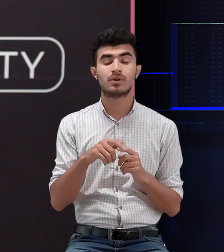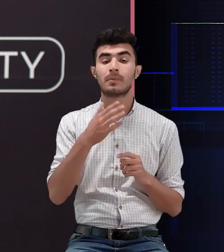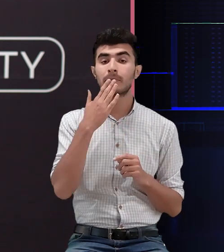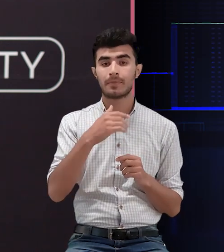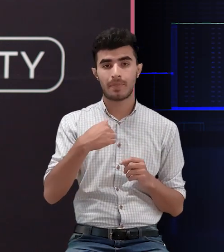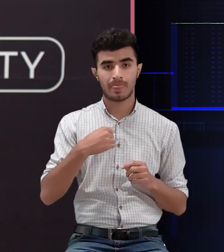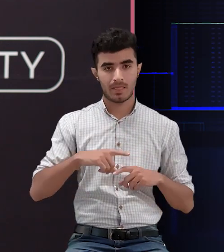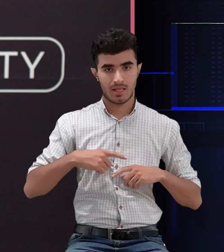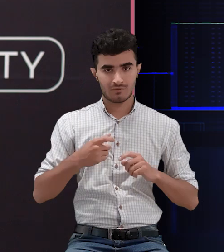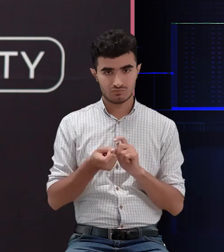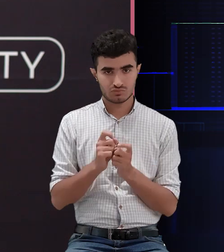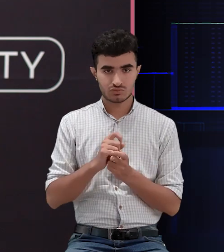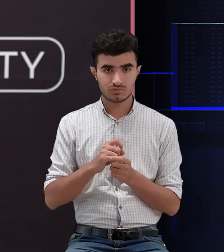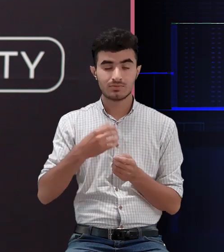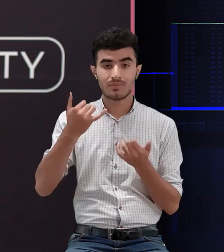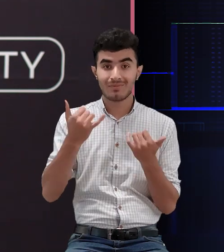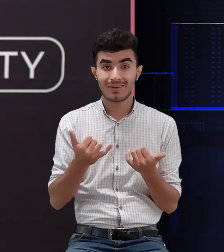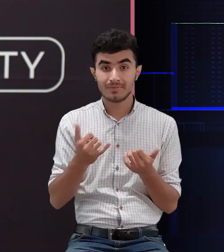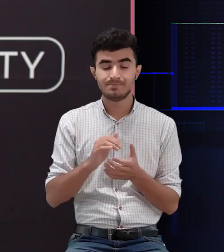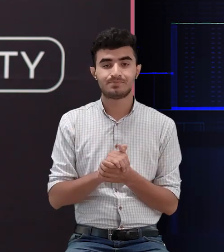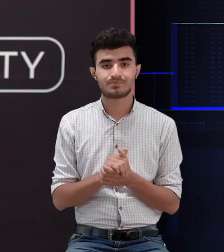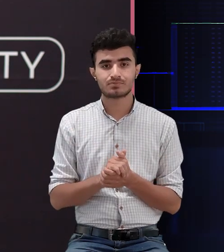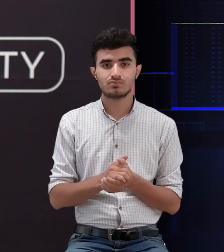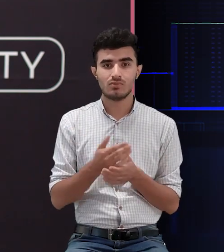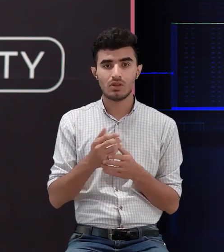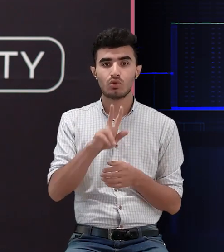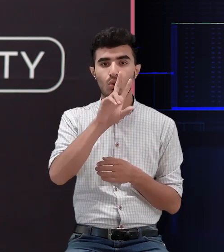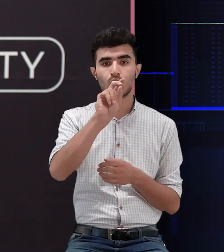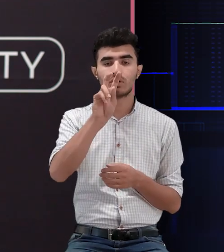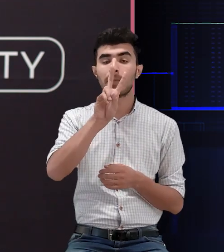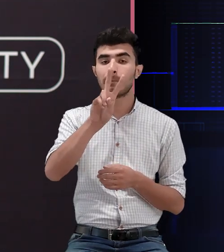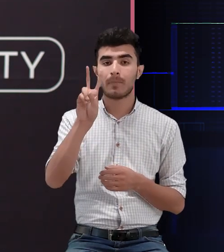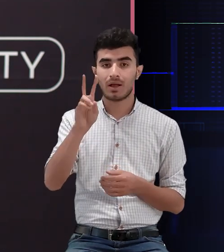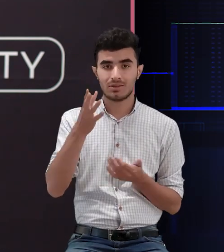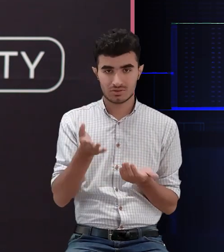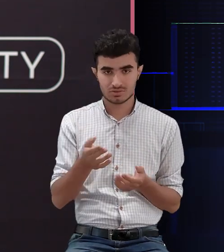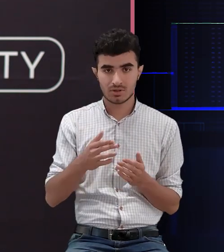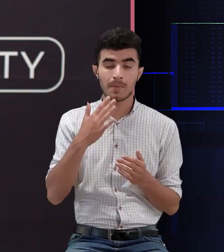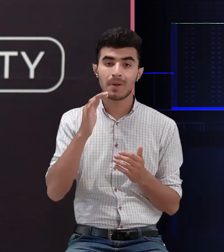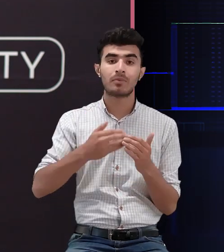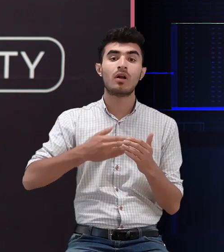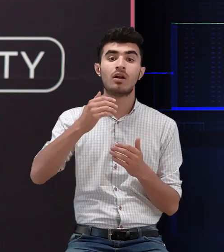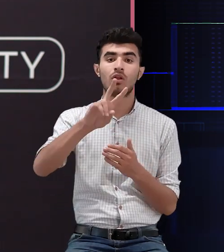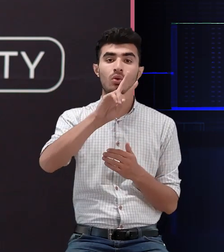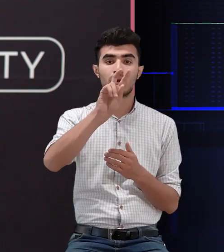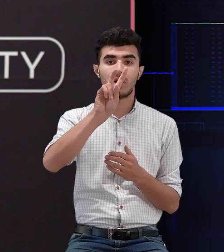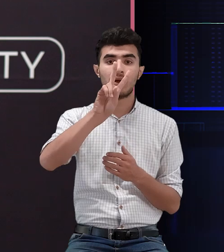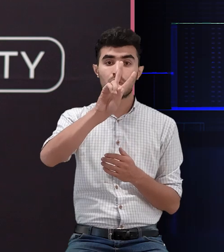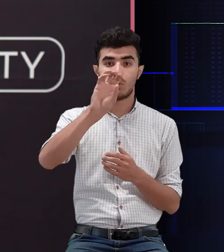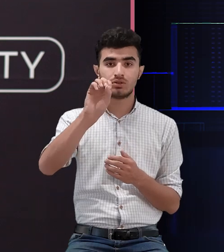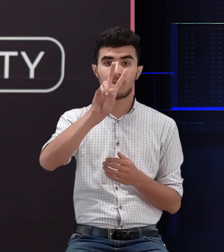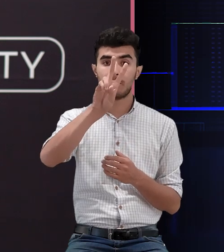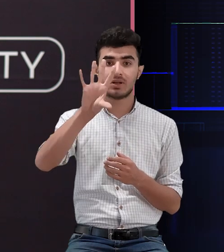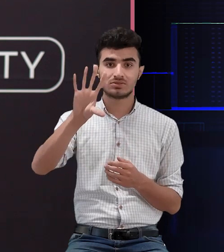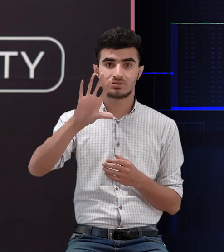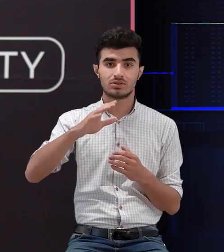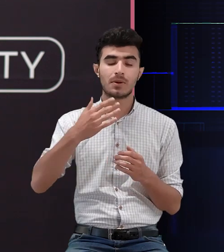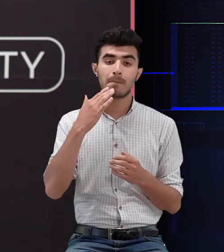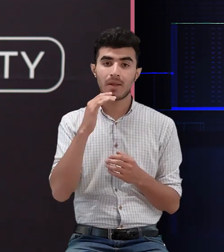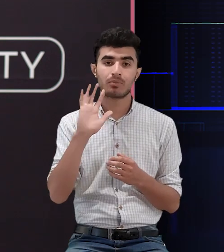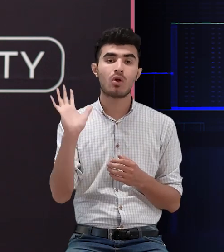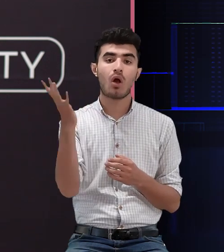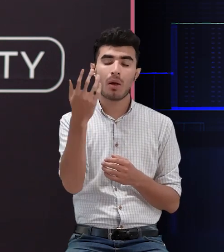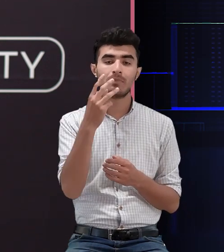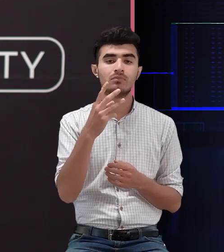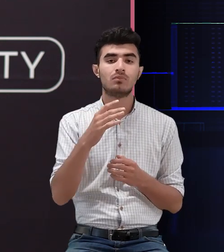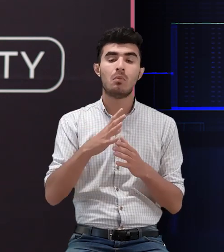کو اس طرح سے چینج کرنا ہے کہ آج 2022 ہے, 2025 تک ہو سکتا ہے ہر تیسرا بچہ آٹسٹک ہو,